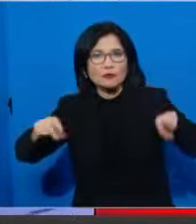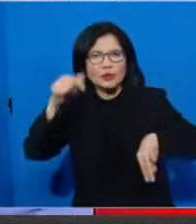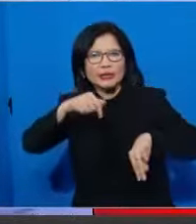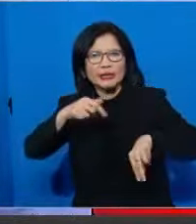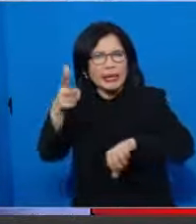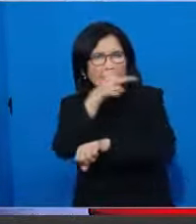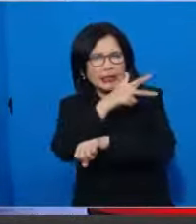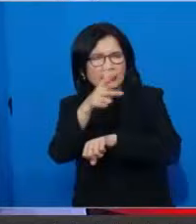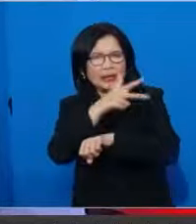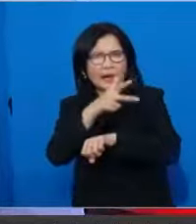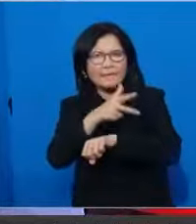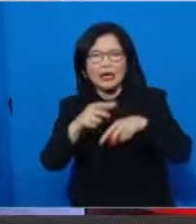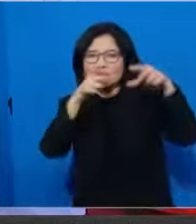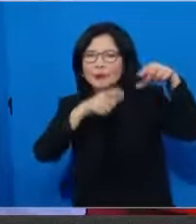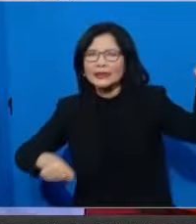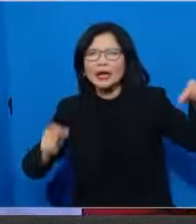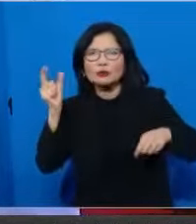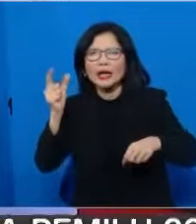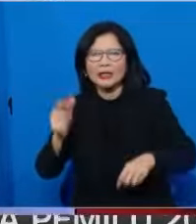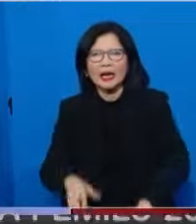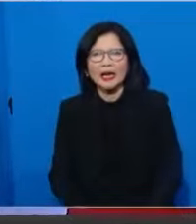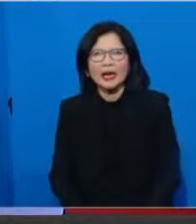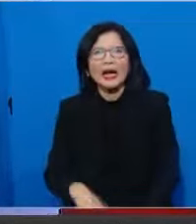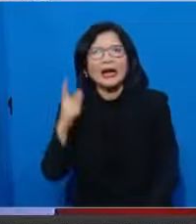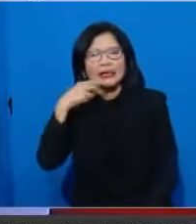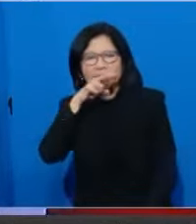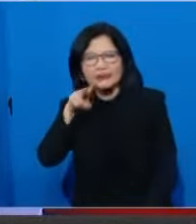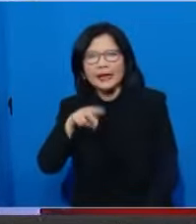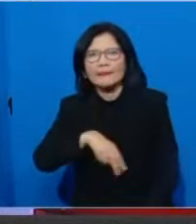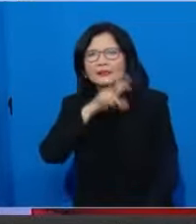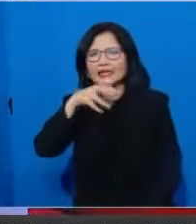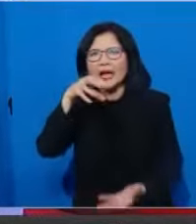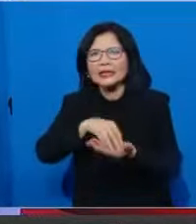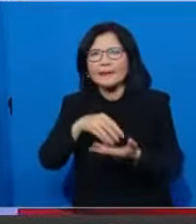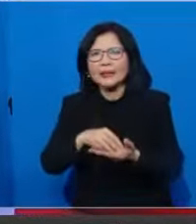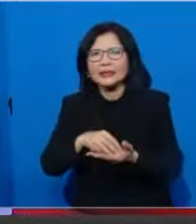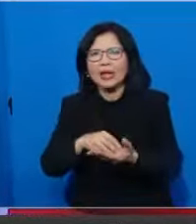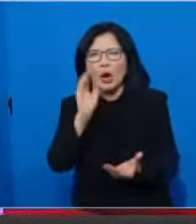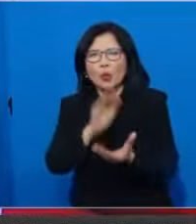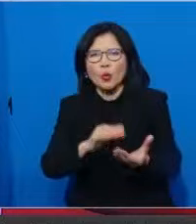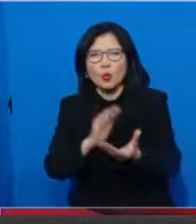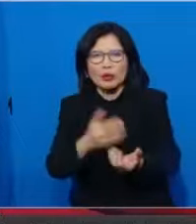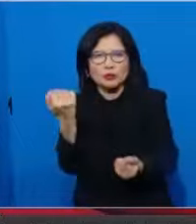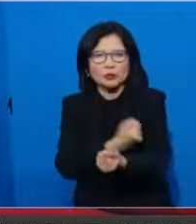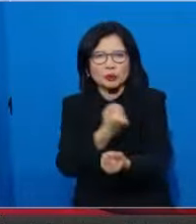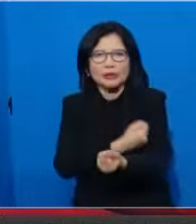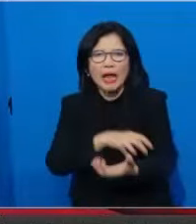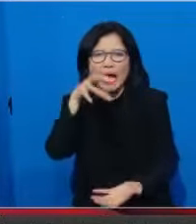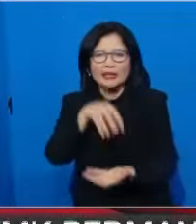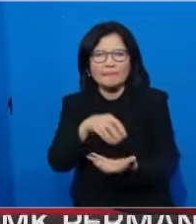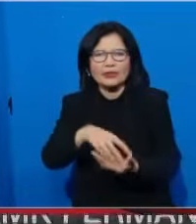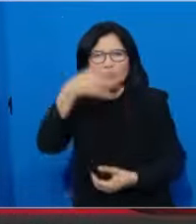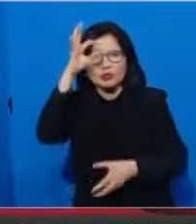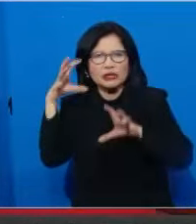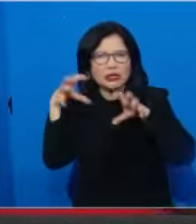terekam di Medan, Sumatera Utara ketika menyisir lokasi perjudian dan sarang narkoba. Usai videonya jadi viral, lokasi tersebut digerebek